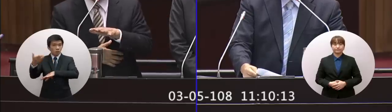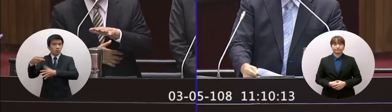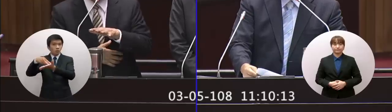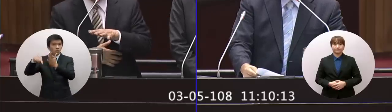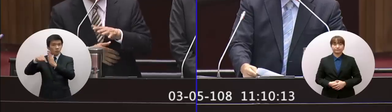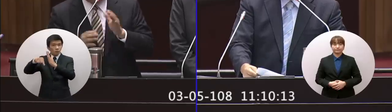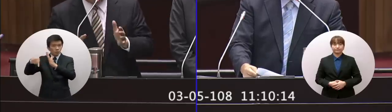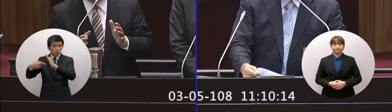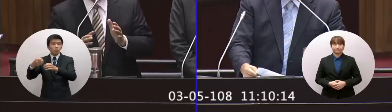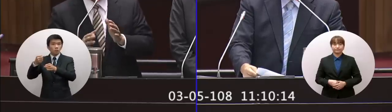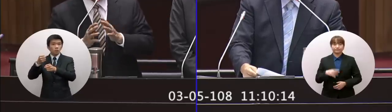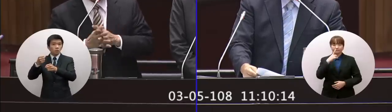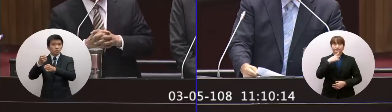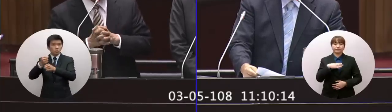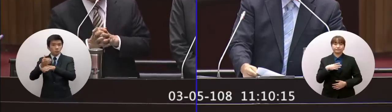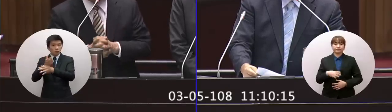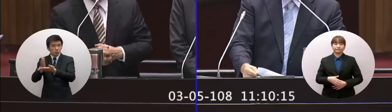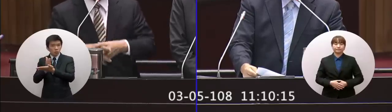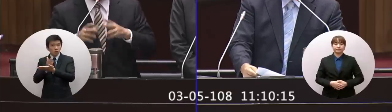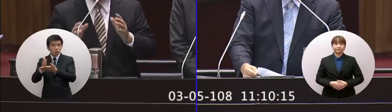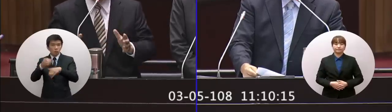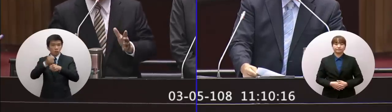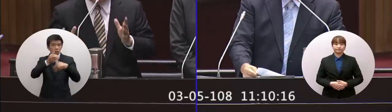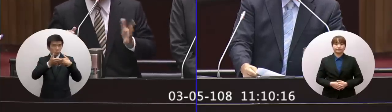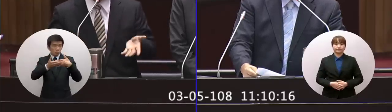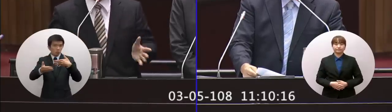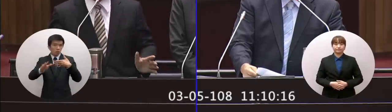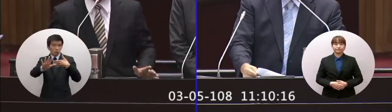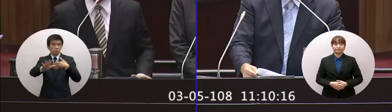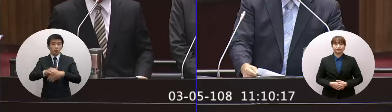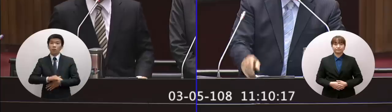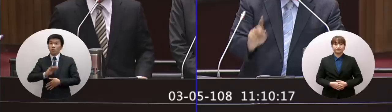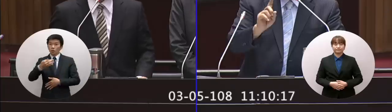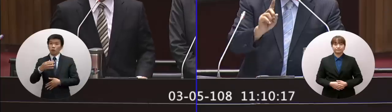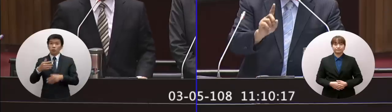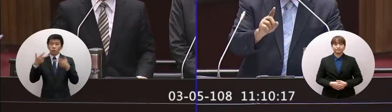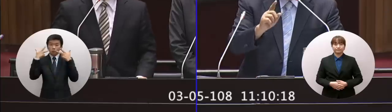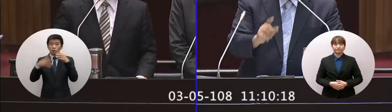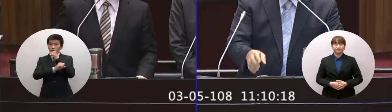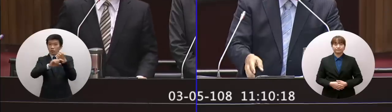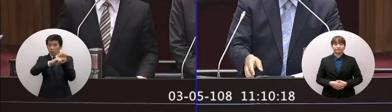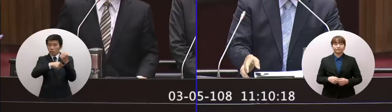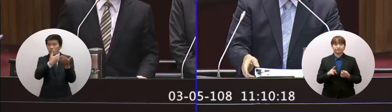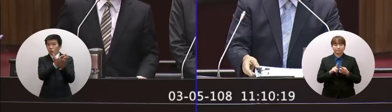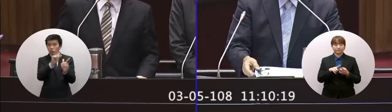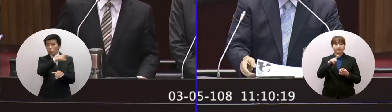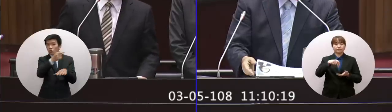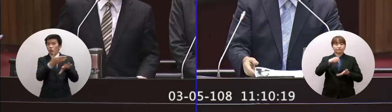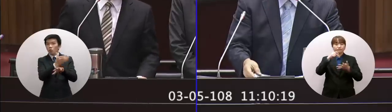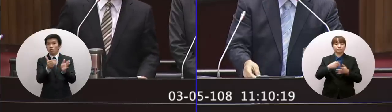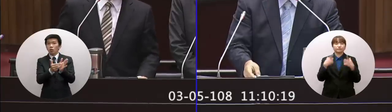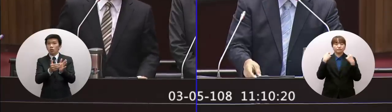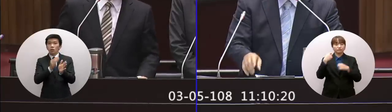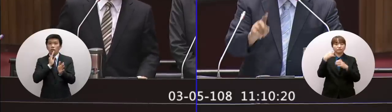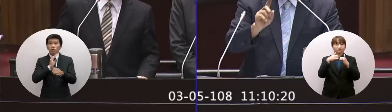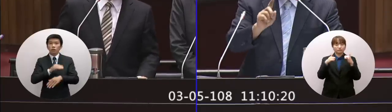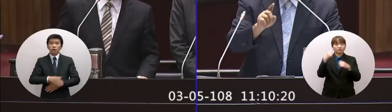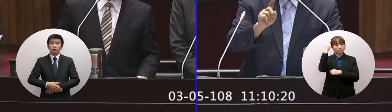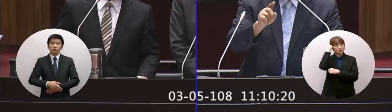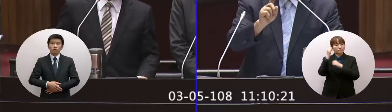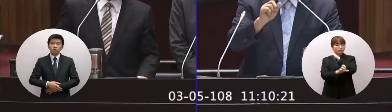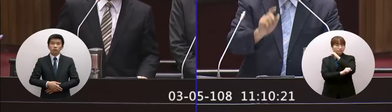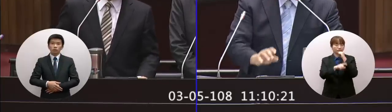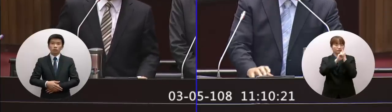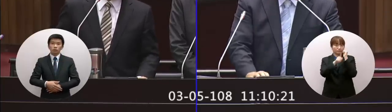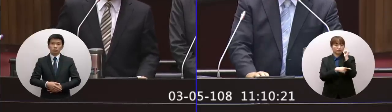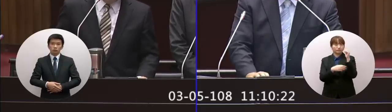定的流程。 我知道。 不过原住民族基本法等等都已经通过。 对，你提到了原住民基本法